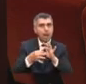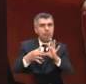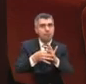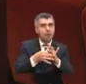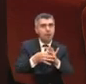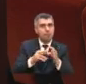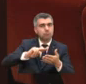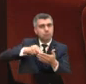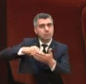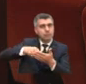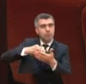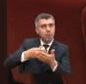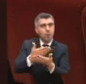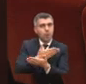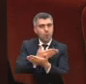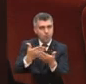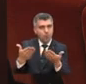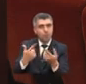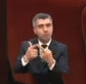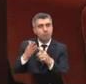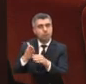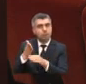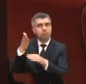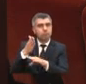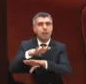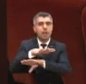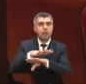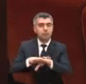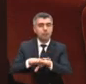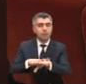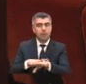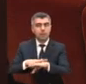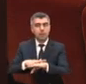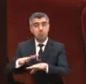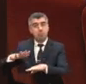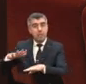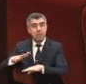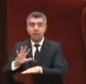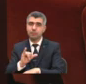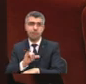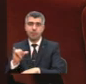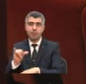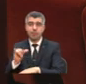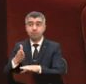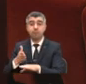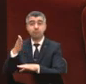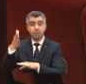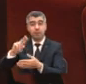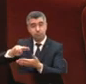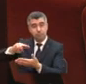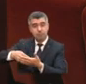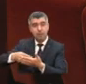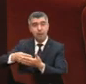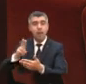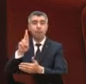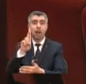ومع المراكز الجهويه للاستثمار، مشينا للجهات ماشي للمدن، مشينا للبوادي، مشينا وقعنا في الرباط هنا